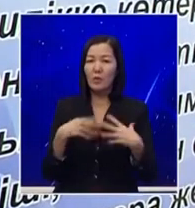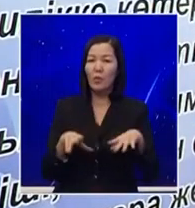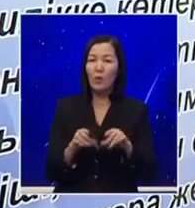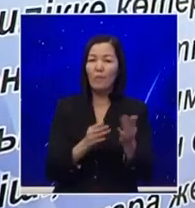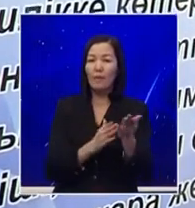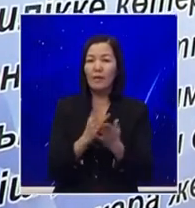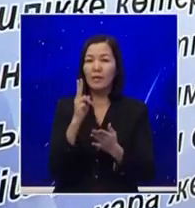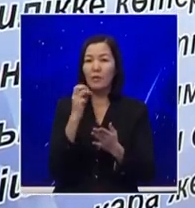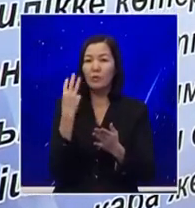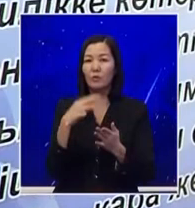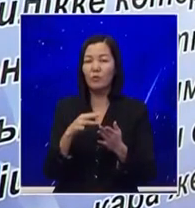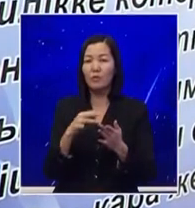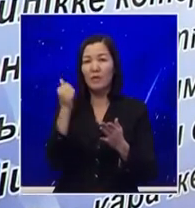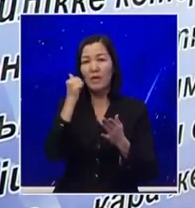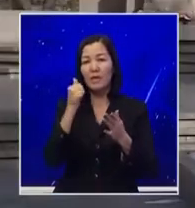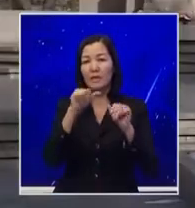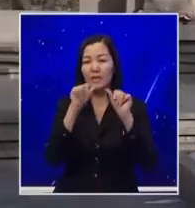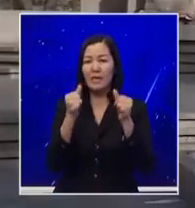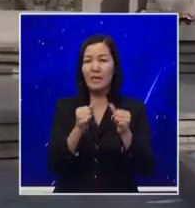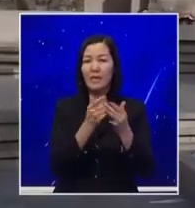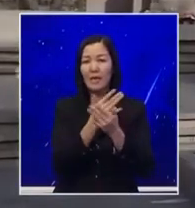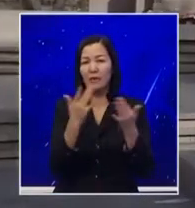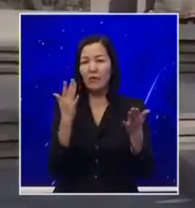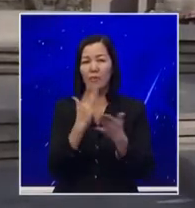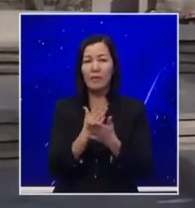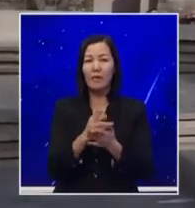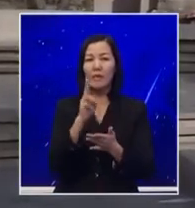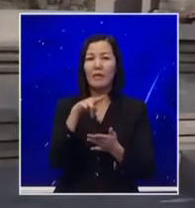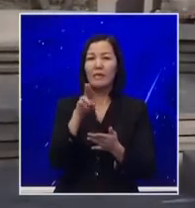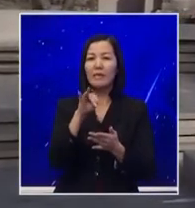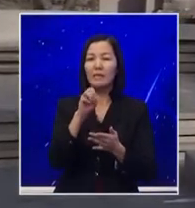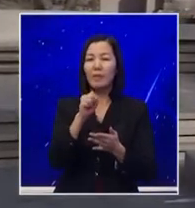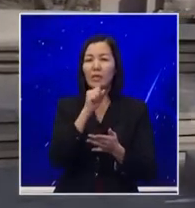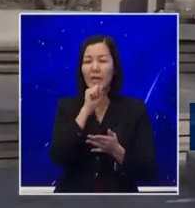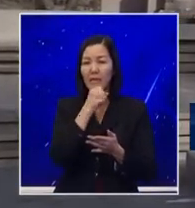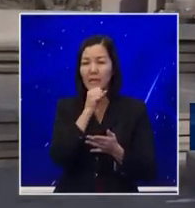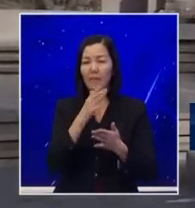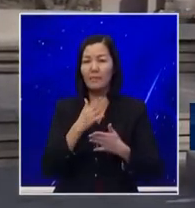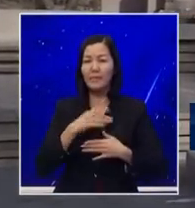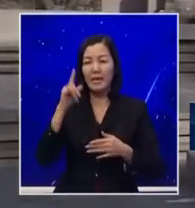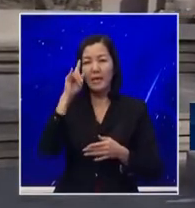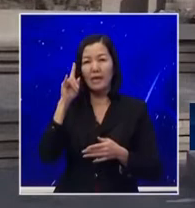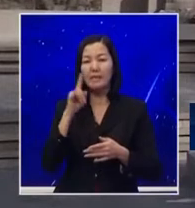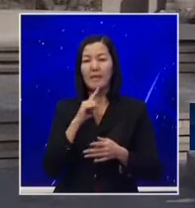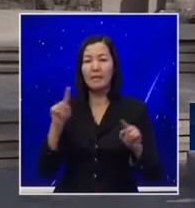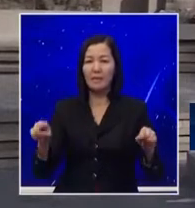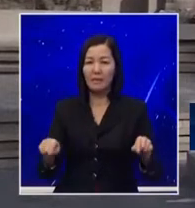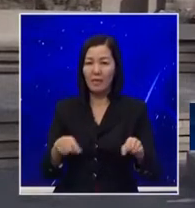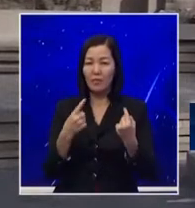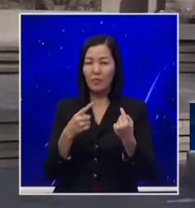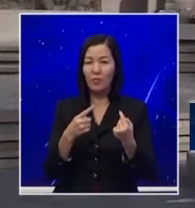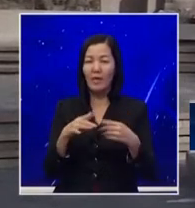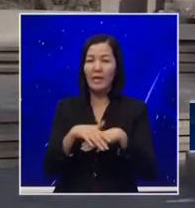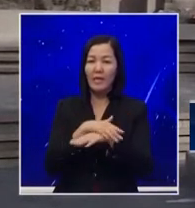қайраткерінің 230 естелігі сақтаулы. Димаш ата Қонаев бізді қазақты қазақ еткен,